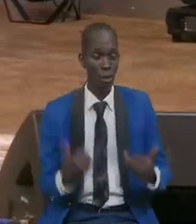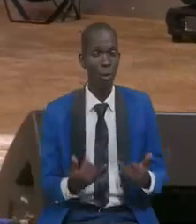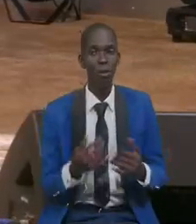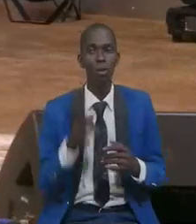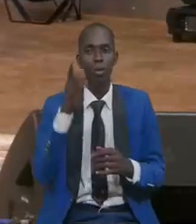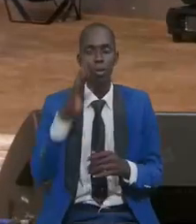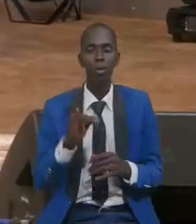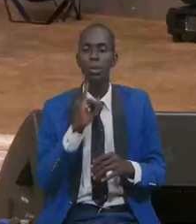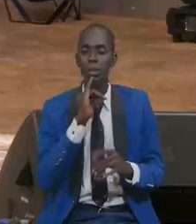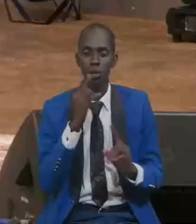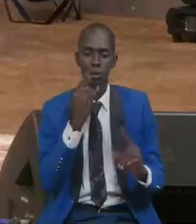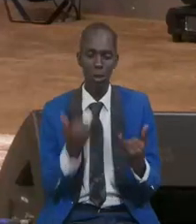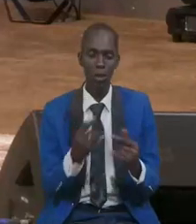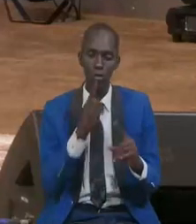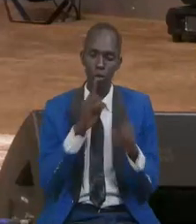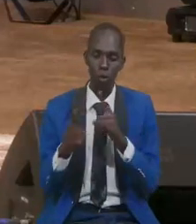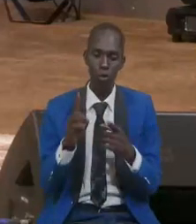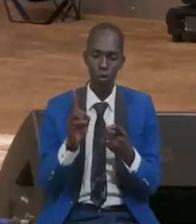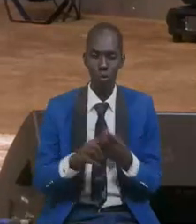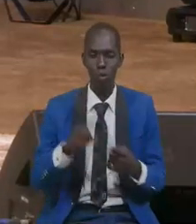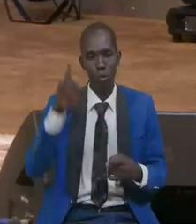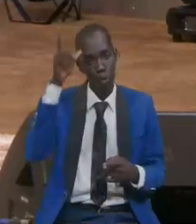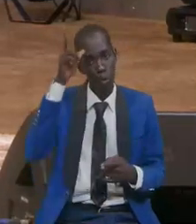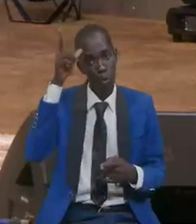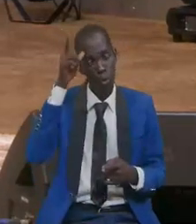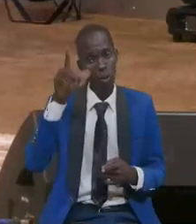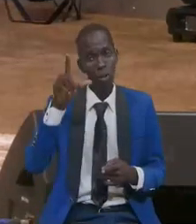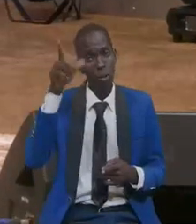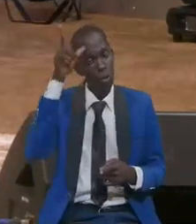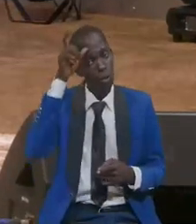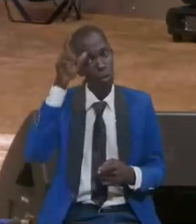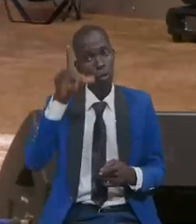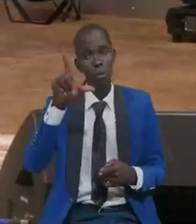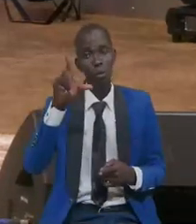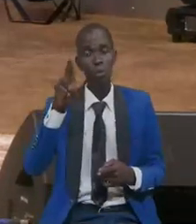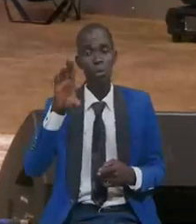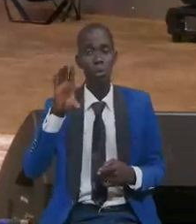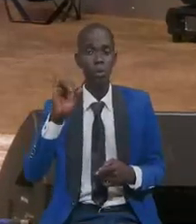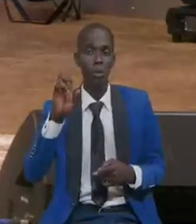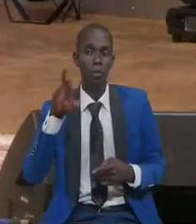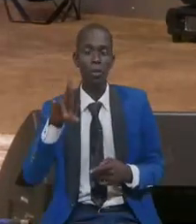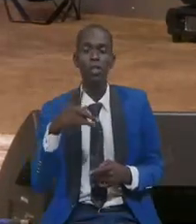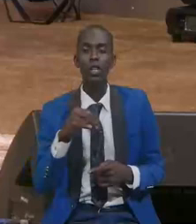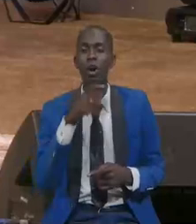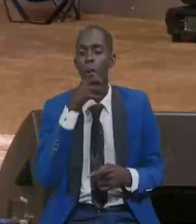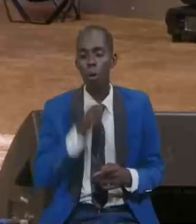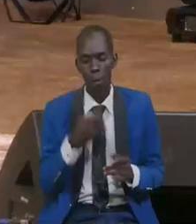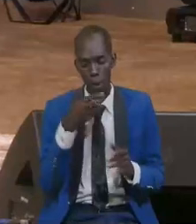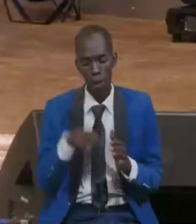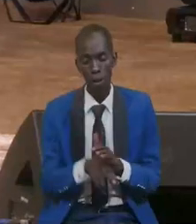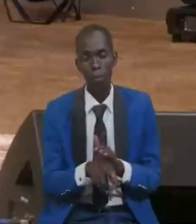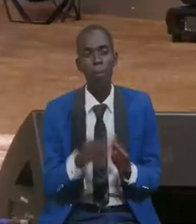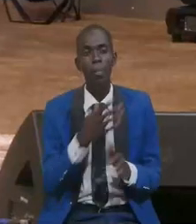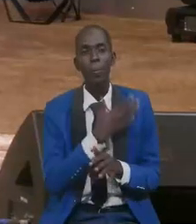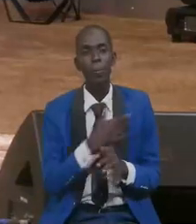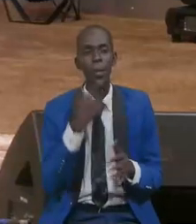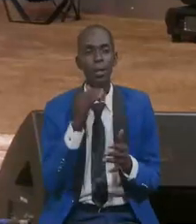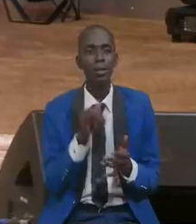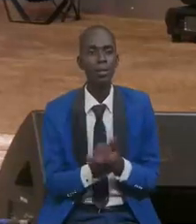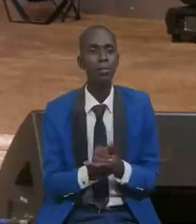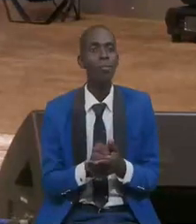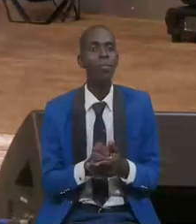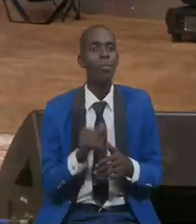Il est allé maintenant vers le Lucifer. Il est allé maintenant vers le serpent ancien. Il dit, tu étais couvert de toute espèce